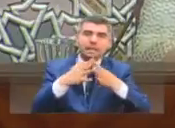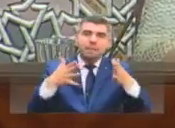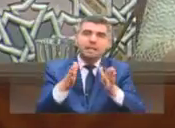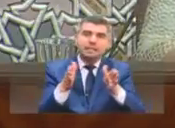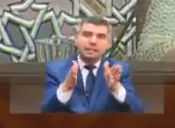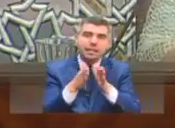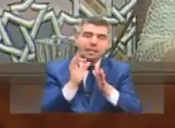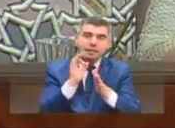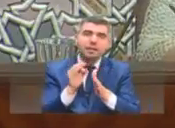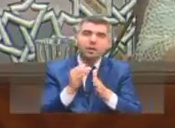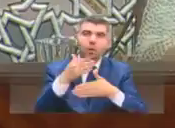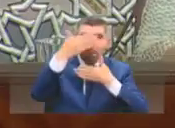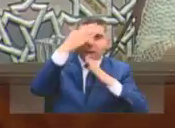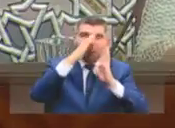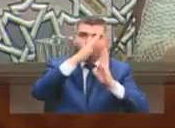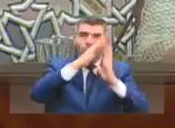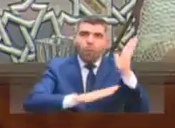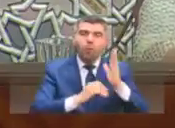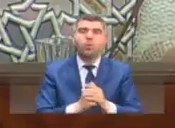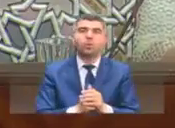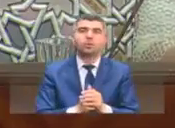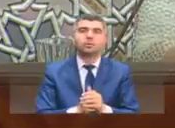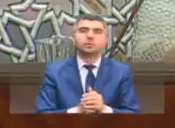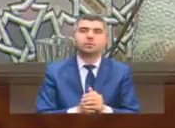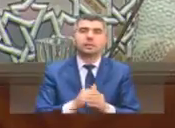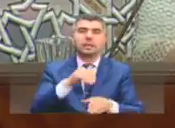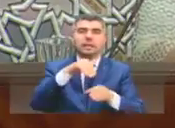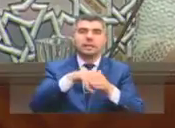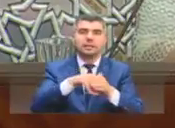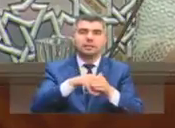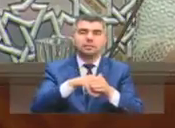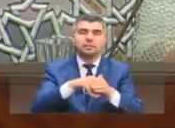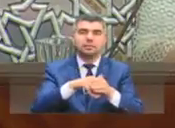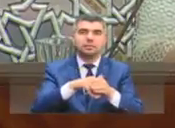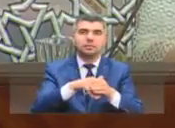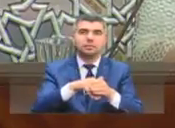المملكة للسيدة والسادة النواب المحترمين عن فريق التجمع الدستوري.